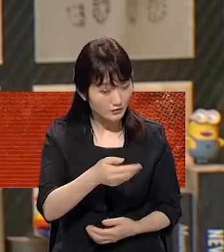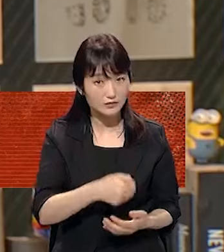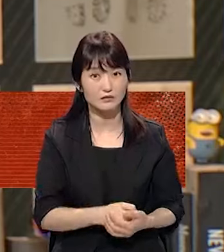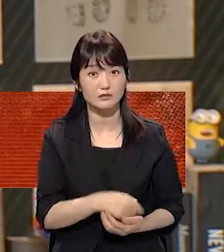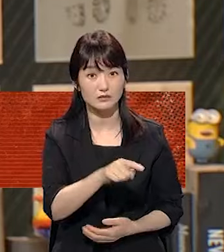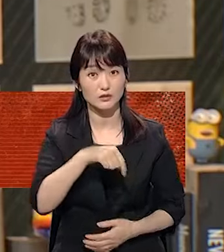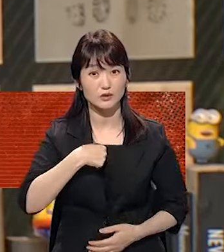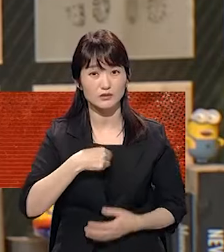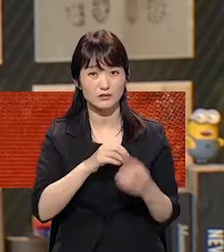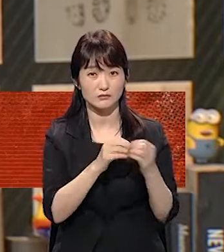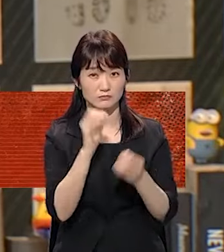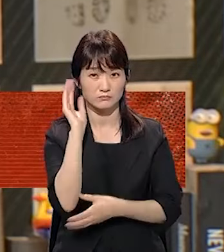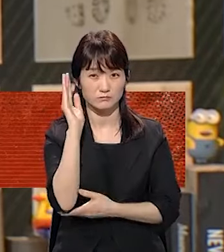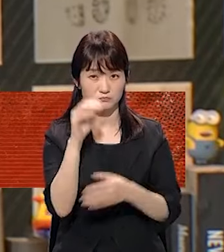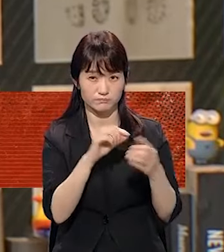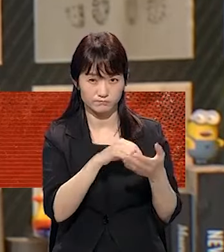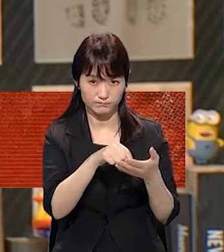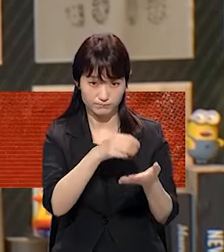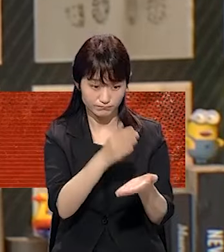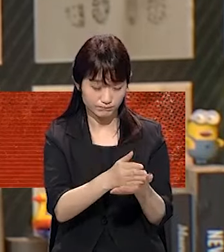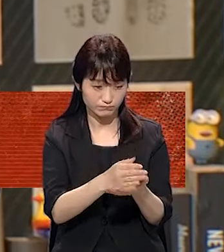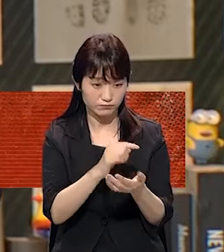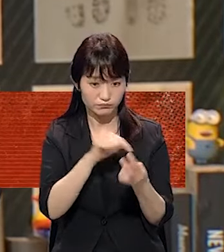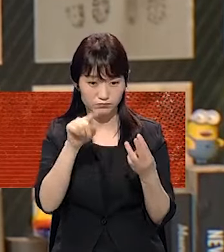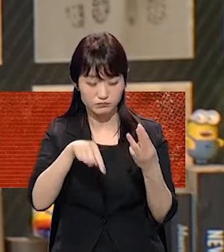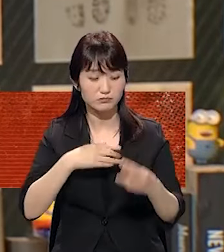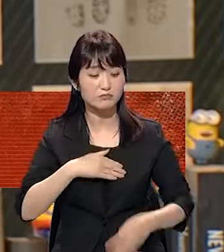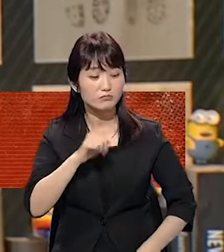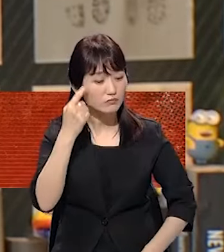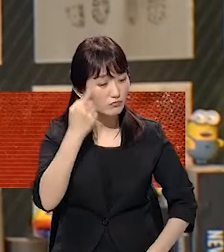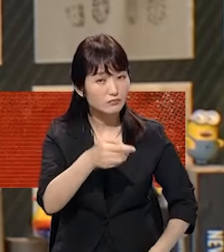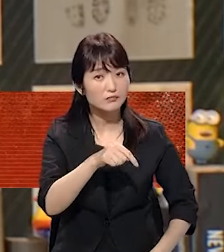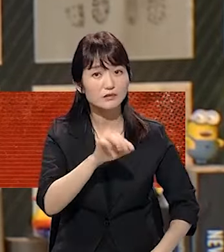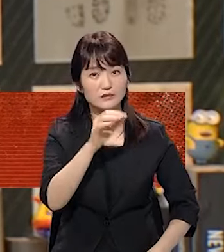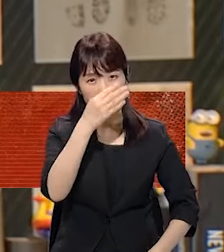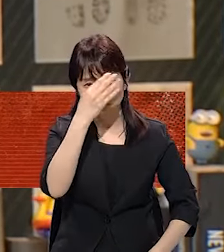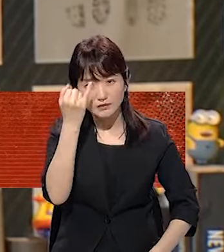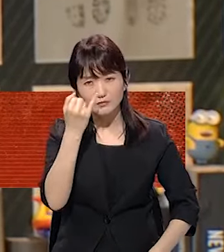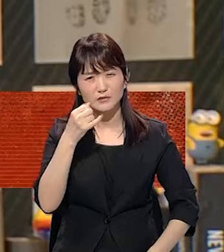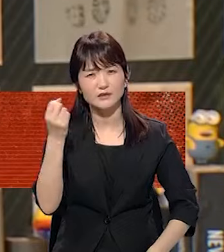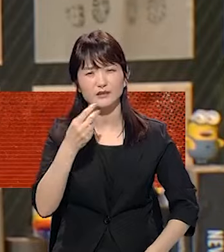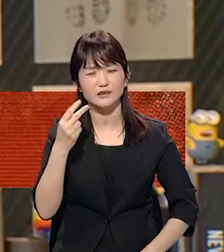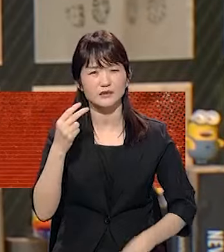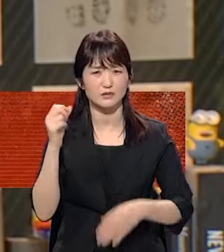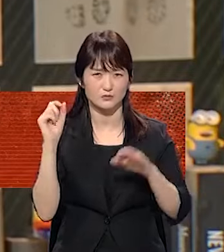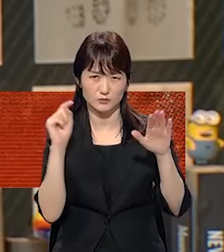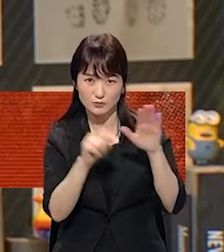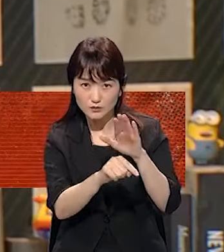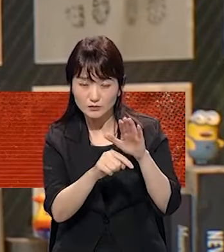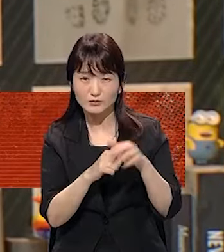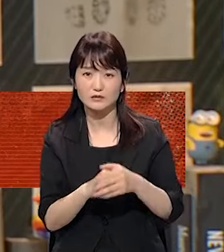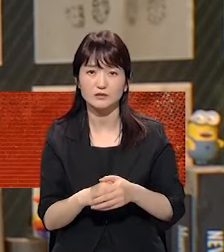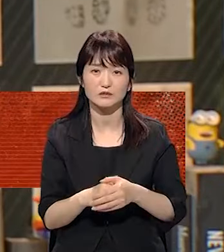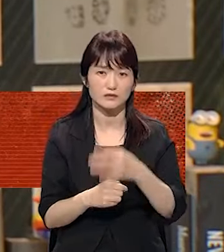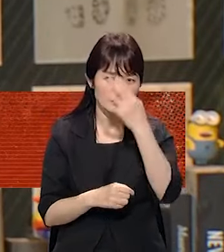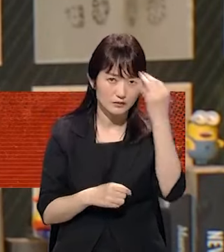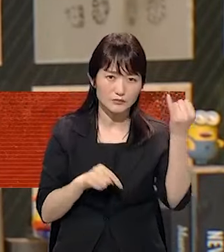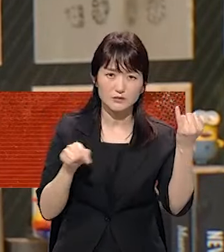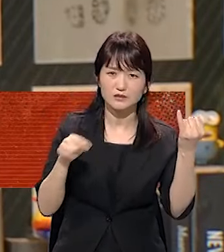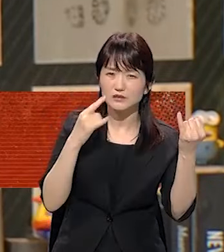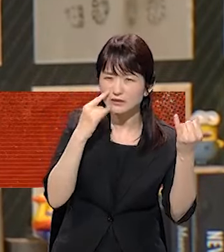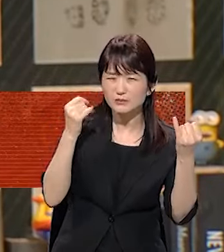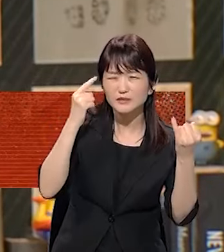너 혼자 소설 쓰지 마 삼촌 날기를 뭘로 알고 야 네가 할머니한테 계속 찾아오고 그러면 할머니가 너네 엄마